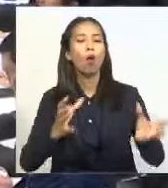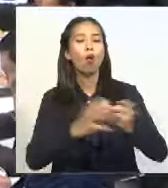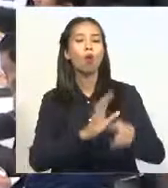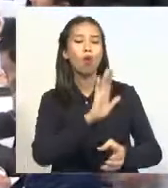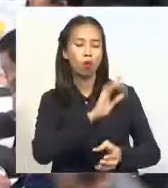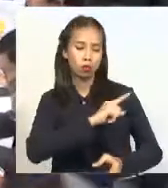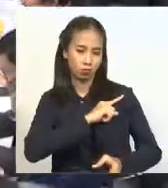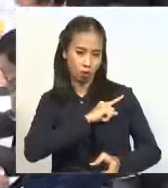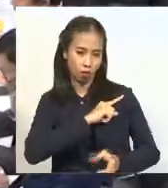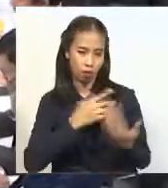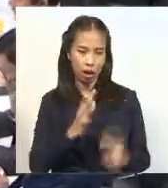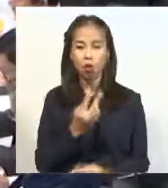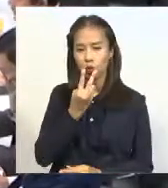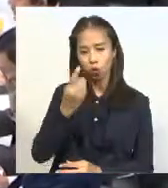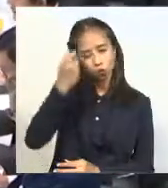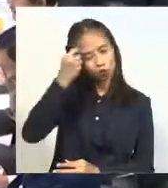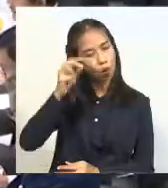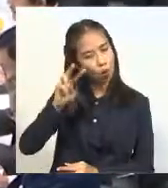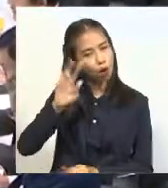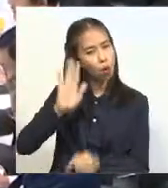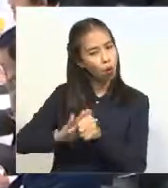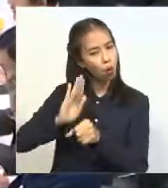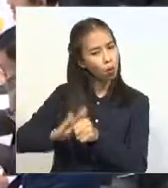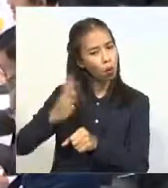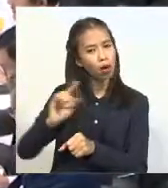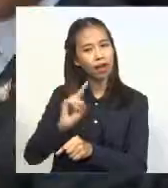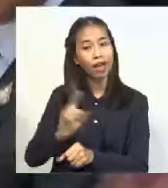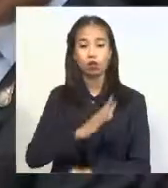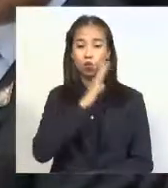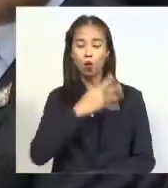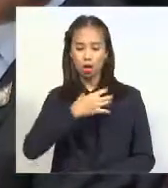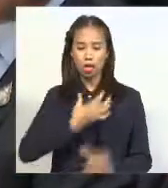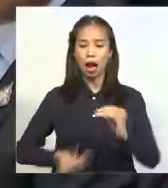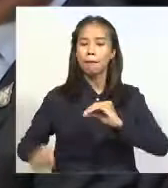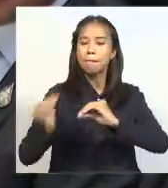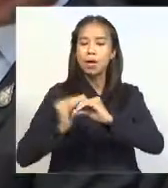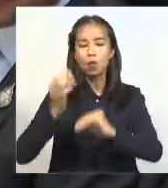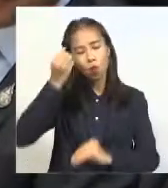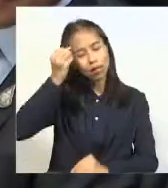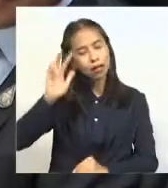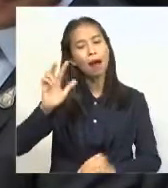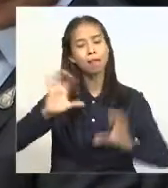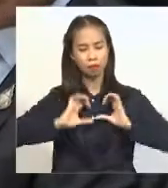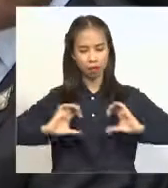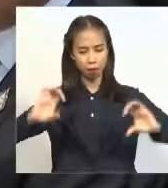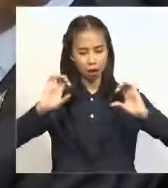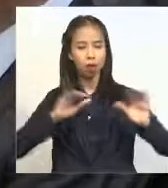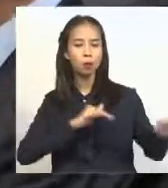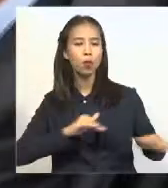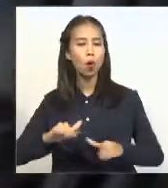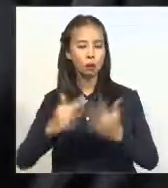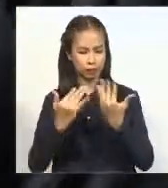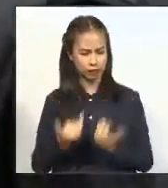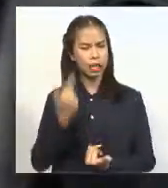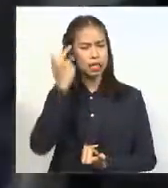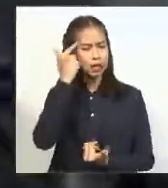2วันนั้นเพียงพอหรือไม่แต่ถ้าอยากจะเพิ่มเป็น3วันรัฐบาลก็พร้อมไม่มีปัญหาใดๆนอกจากนี้ก็มั่นใจว่าเสียงโหวตของรัฐ